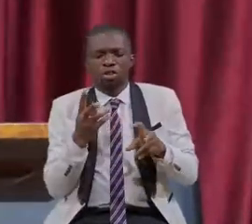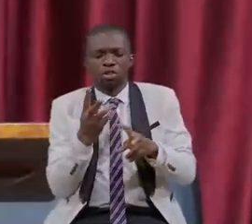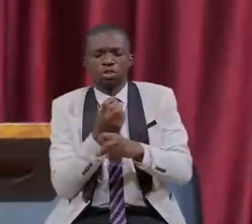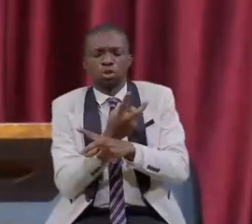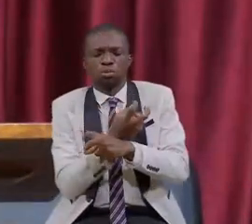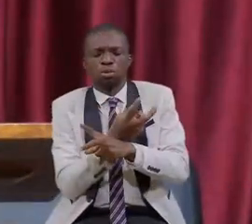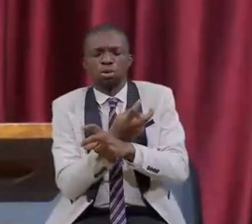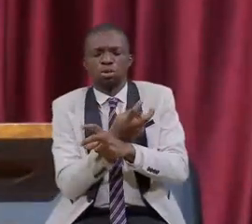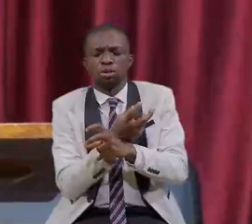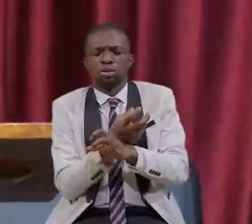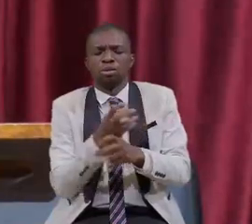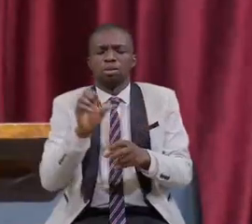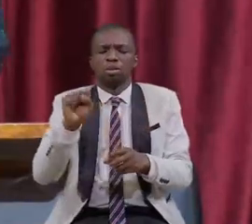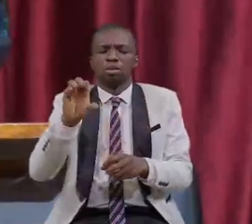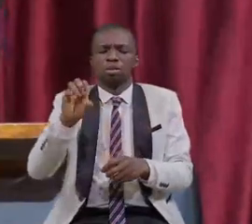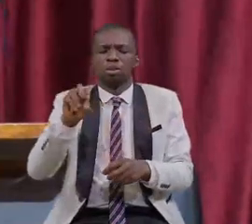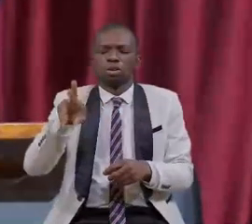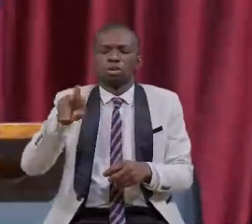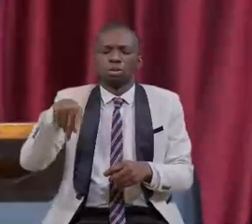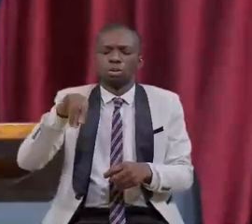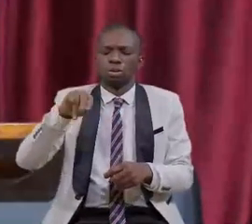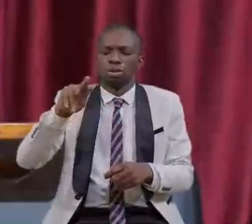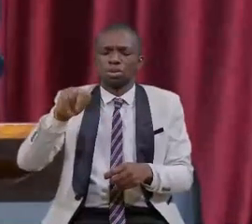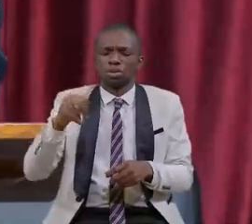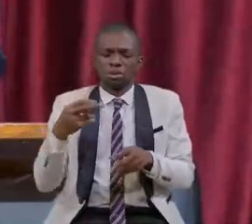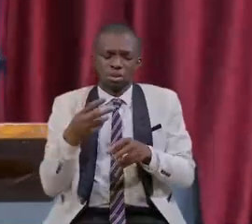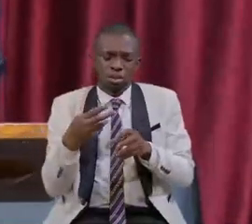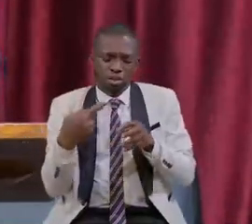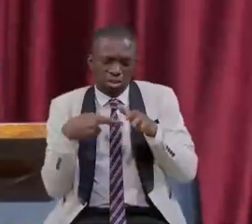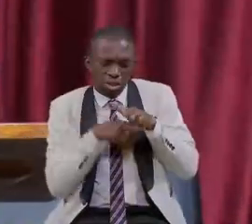Les serpents et les scorpions ont un pouvoir.